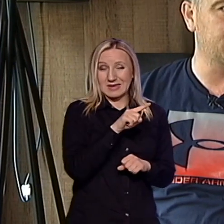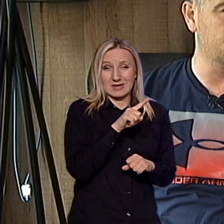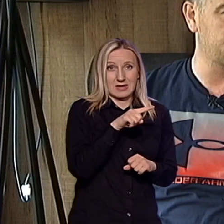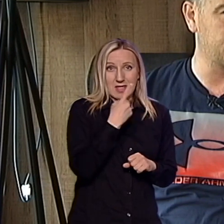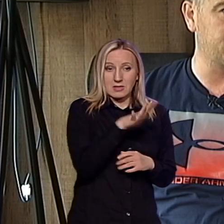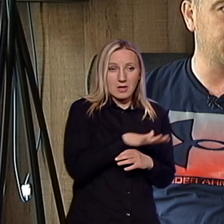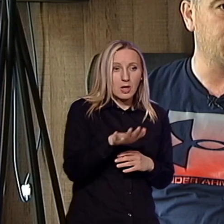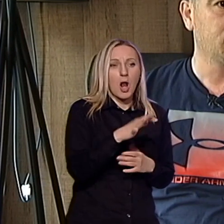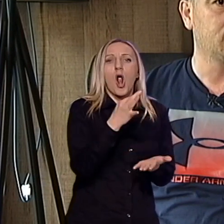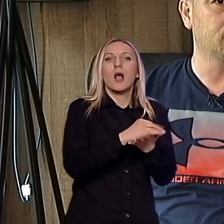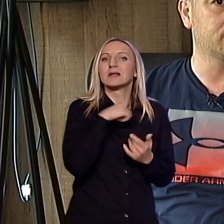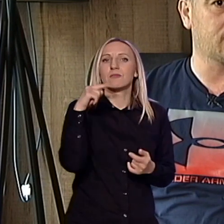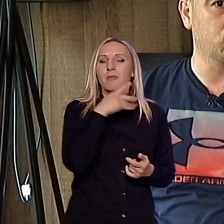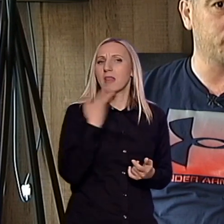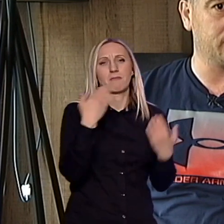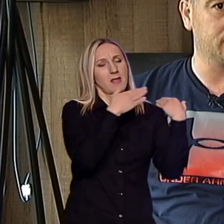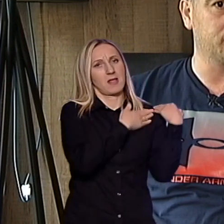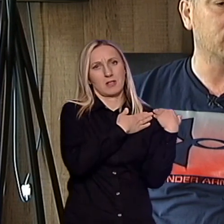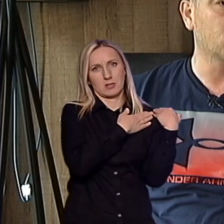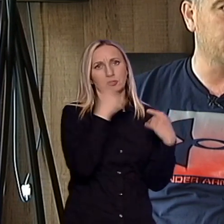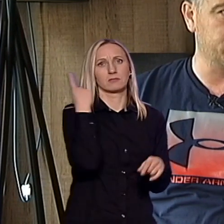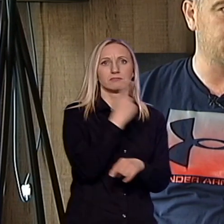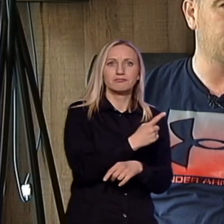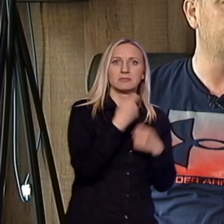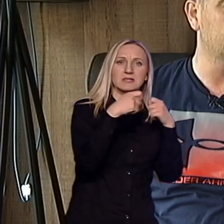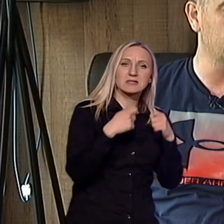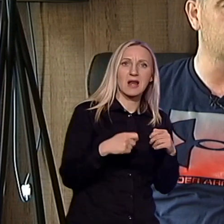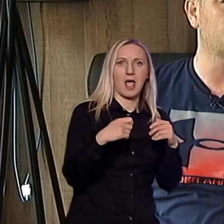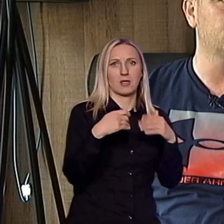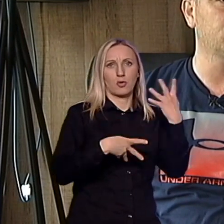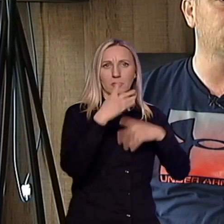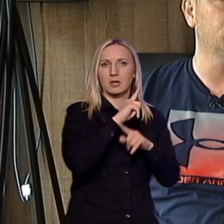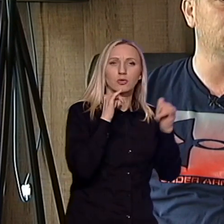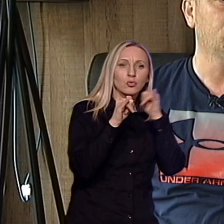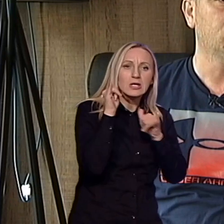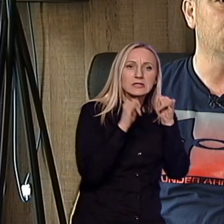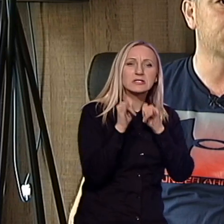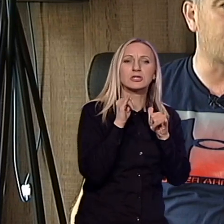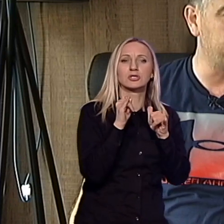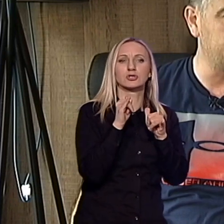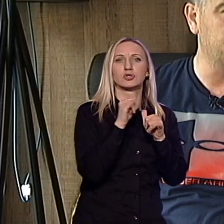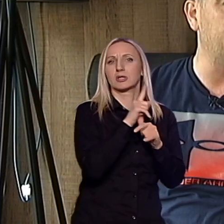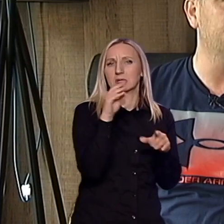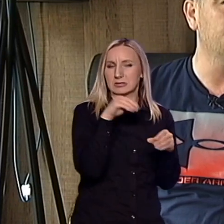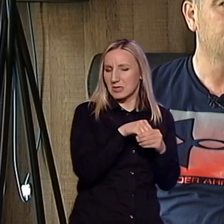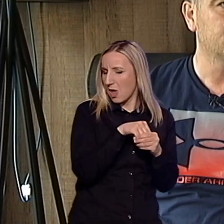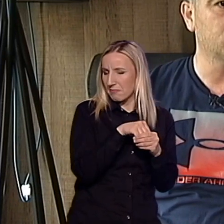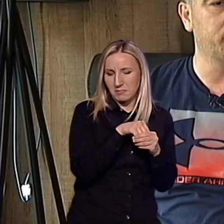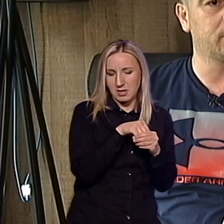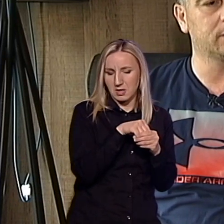nema nadležnost za izdavanje i izgradnju objekata bilo koje vrste. Dakle, ni turističkih, ni stambenih, pa